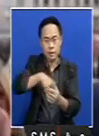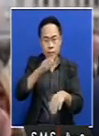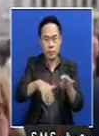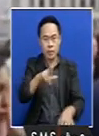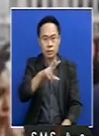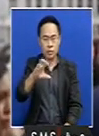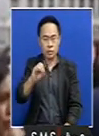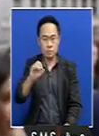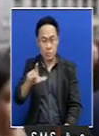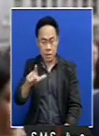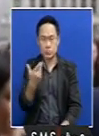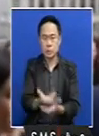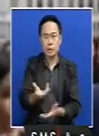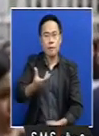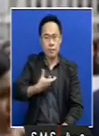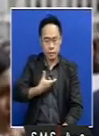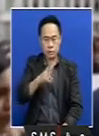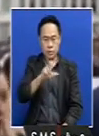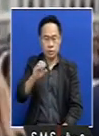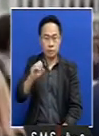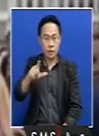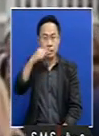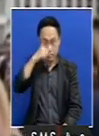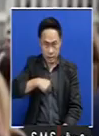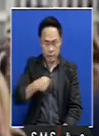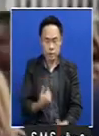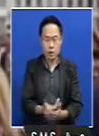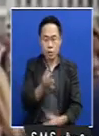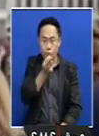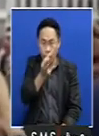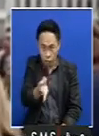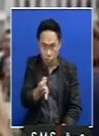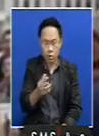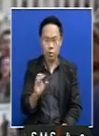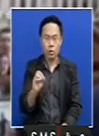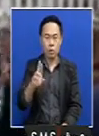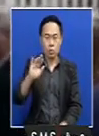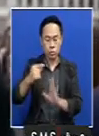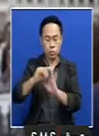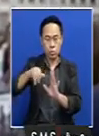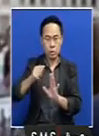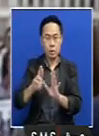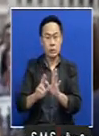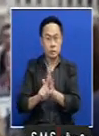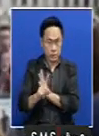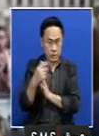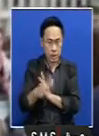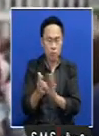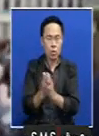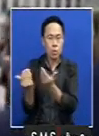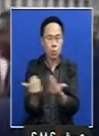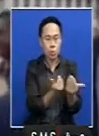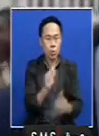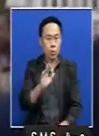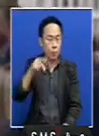350ล้านบาทแล้วนอกจากนี้ครับนอกจากการฟ้องร้องกับนายโรเจอร์แล้วนะครับทางลูกสาวของ